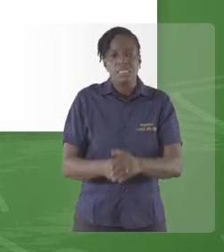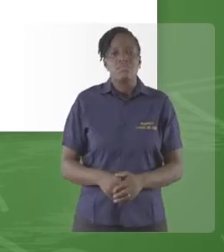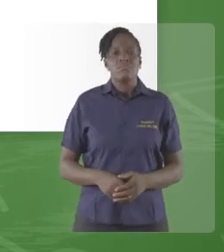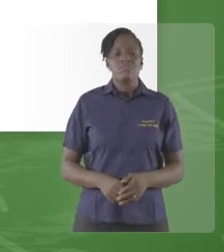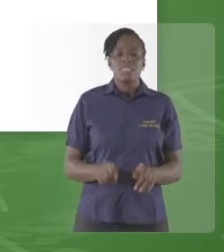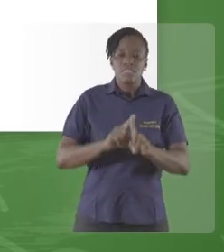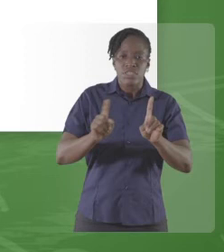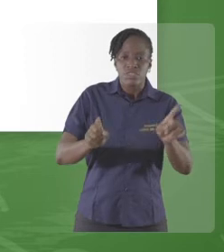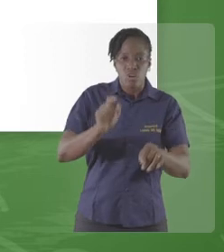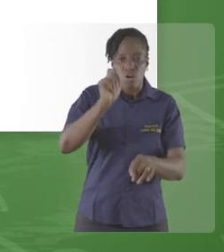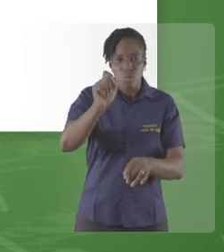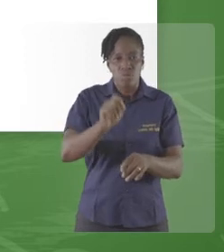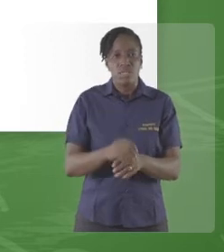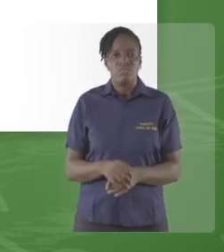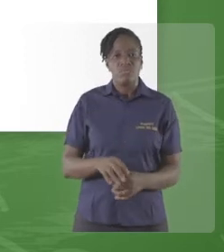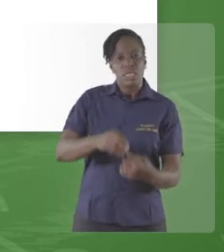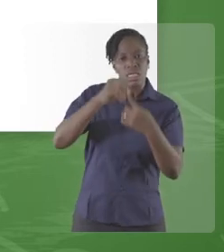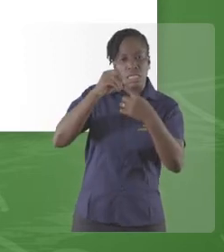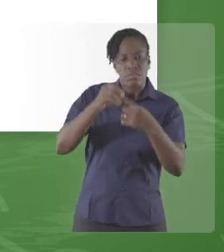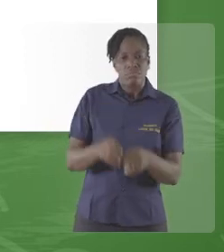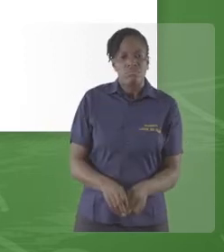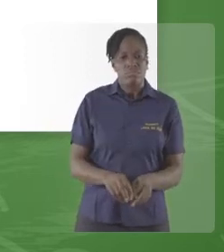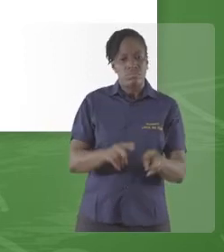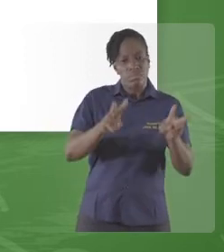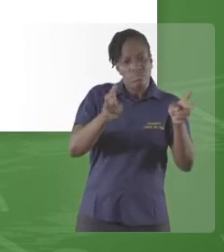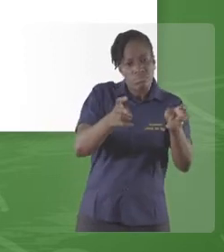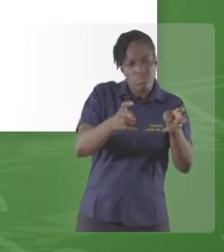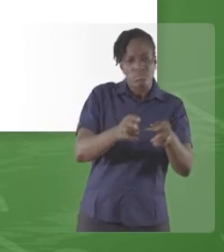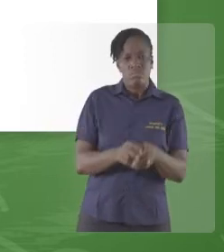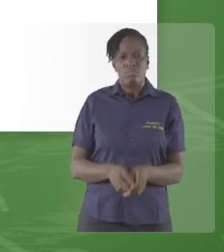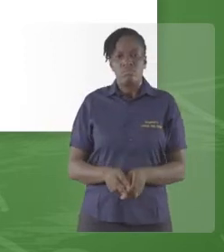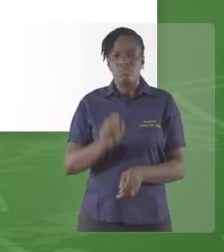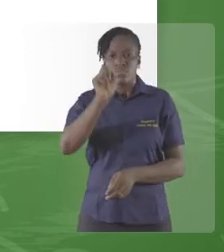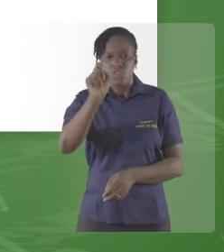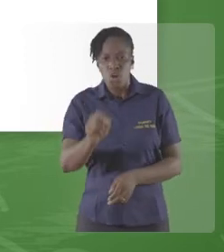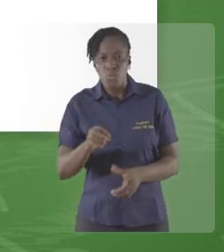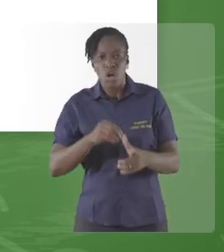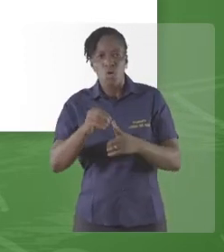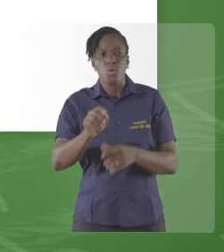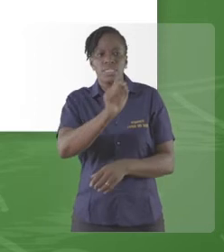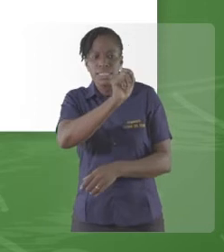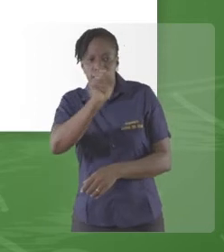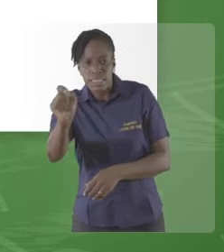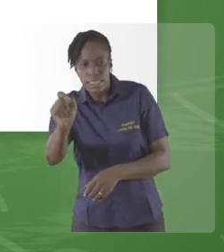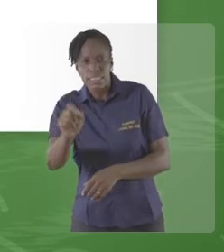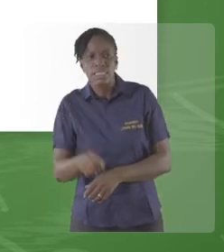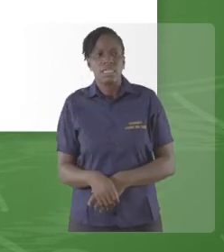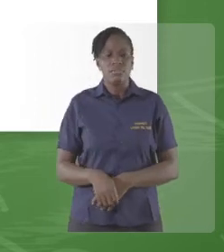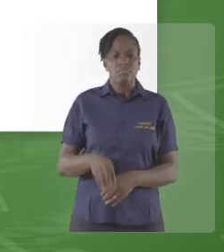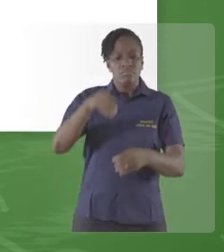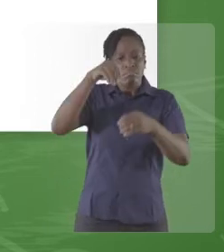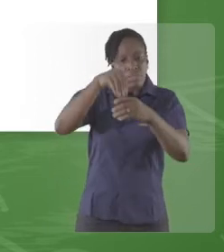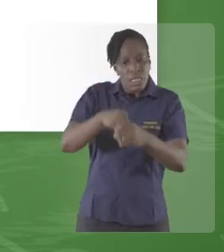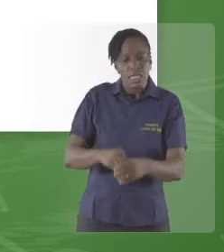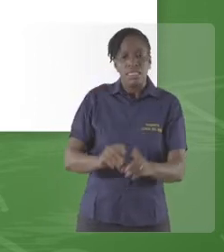caractérise par la présence des guillemets, des 2 points ou des tirets dans